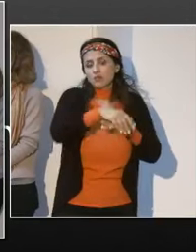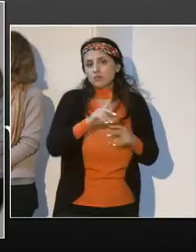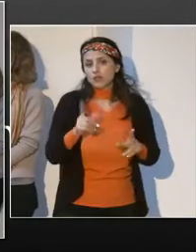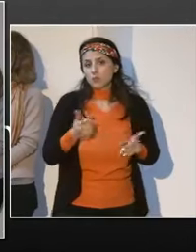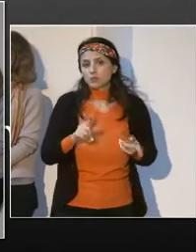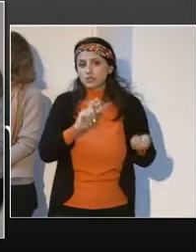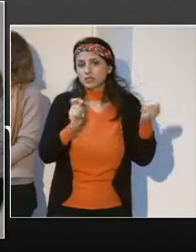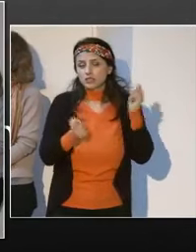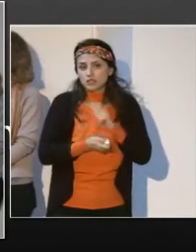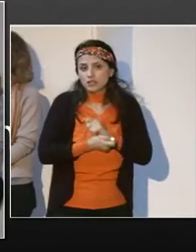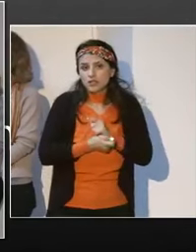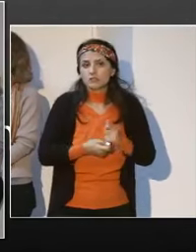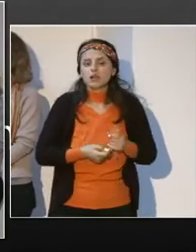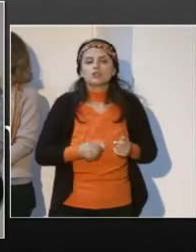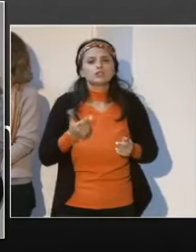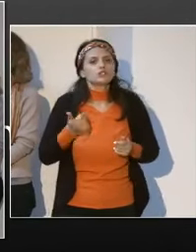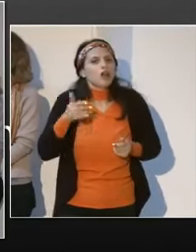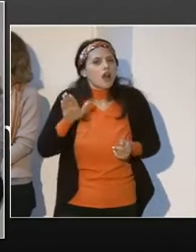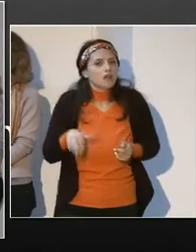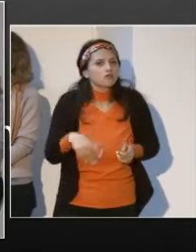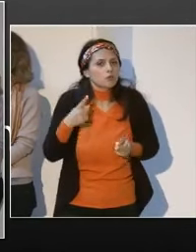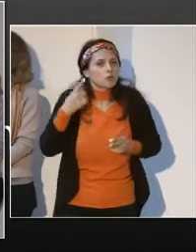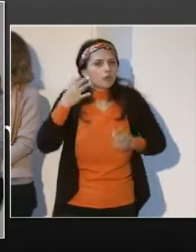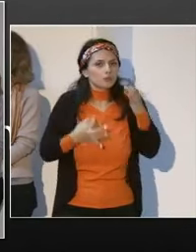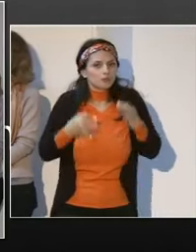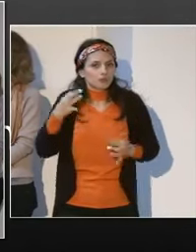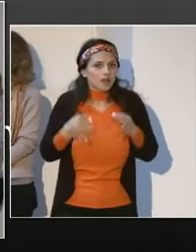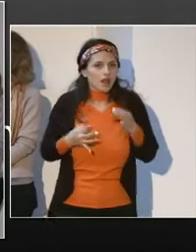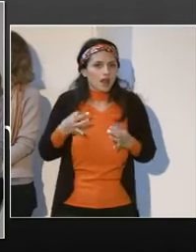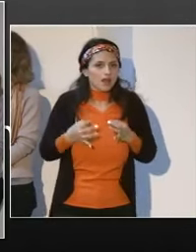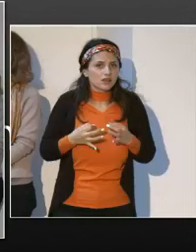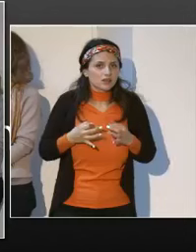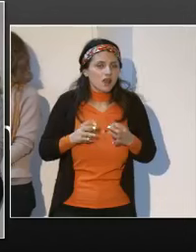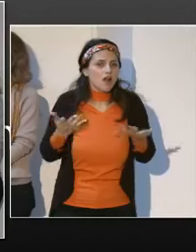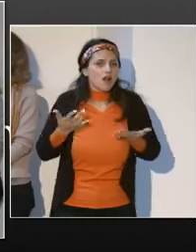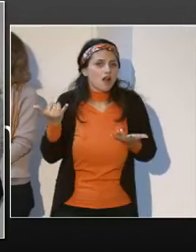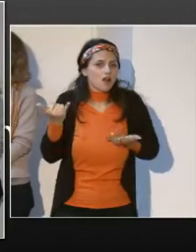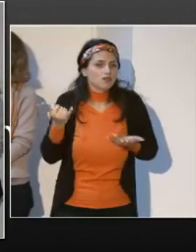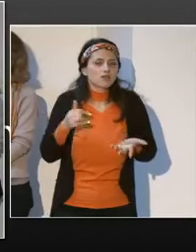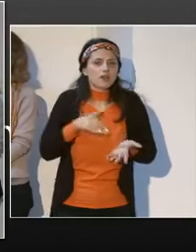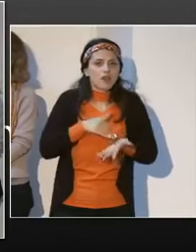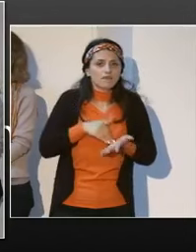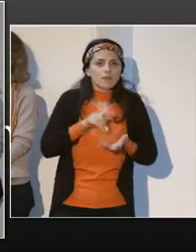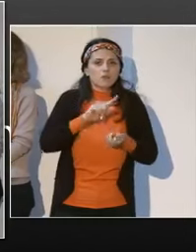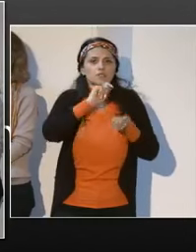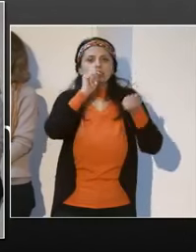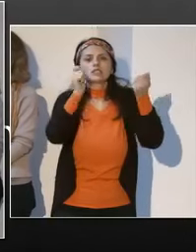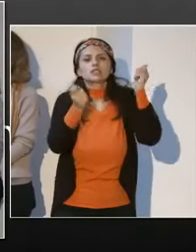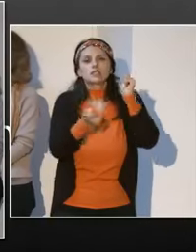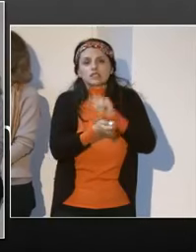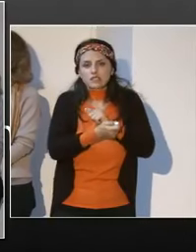si am avem deja un plan în acest sens care necesita o reformă în reglementare